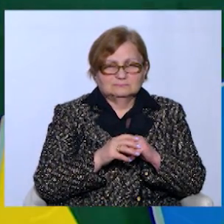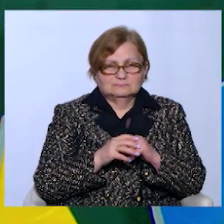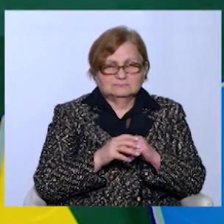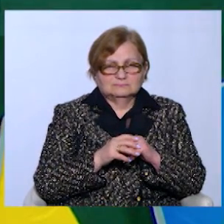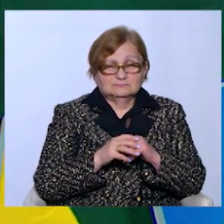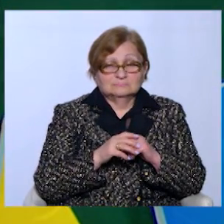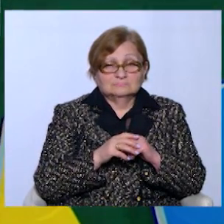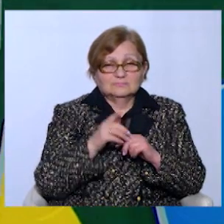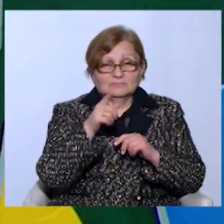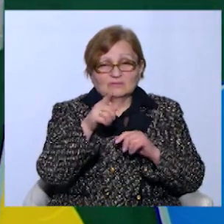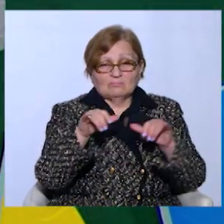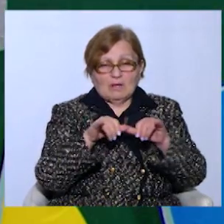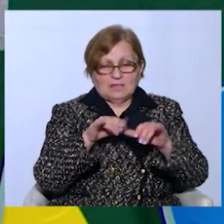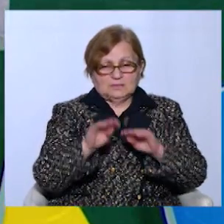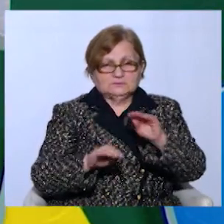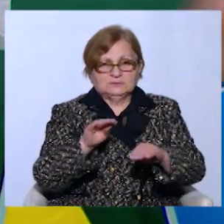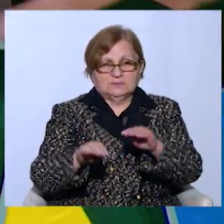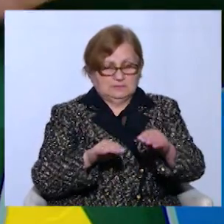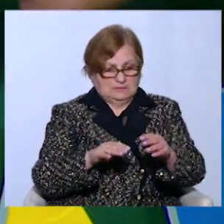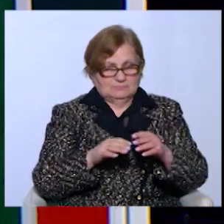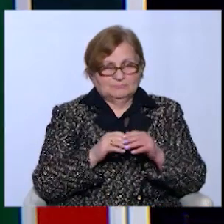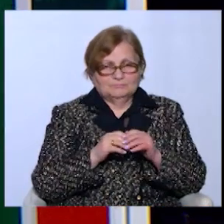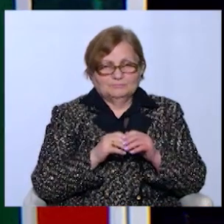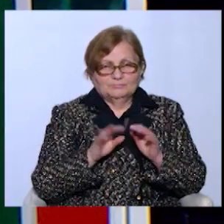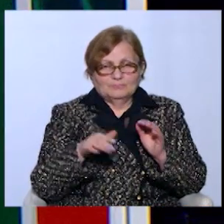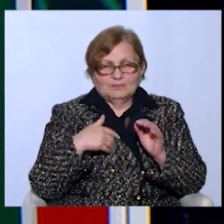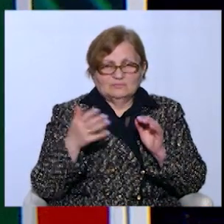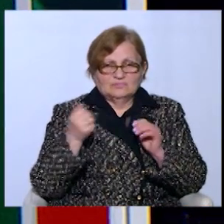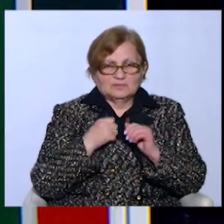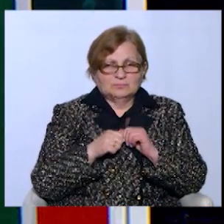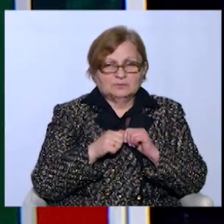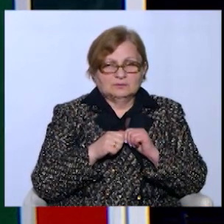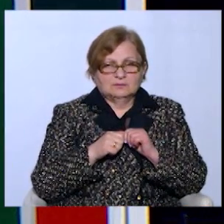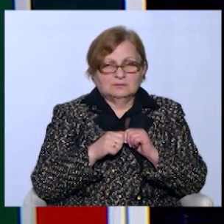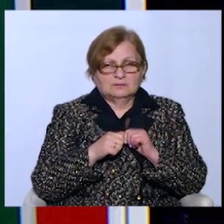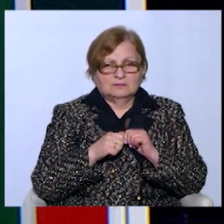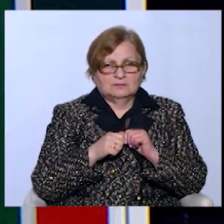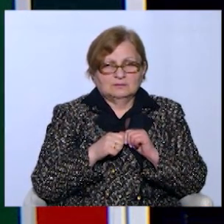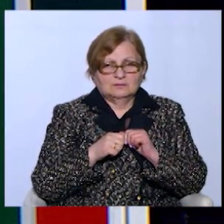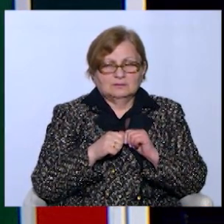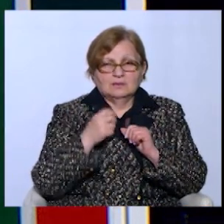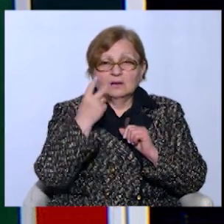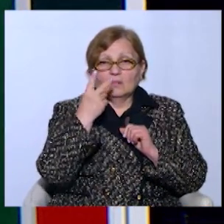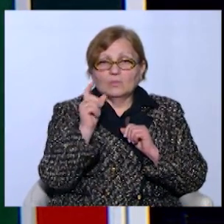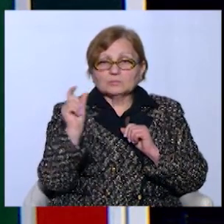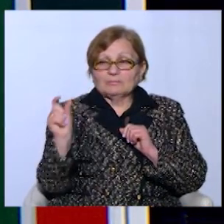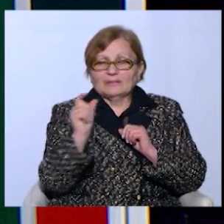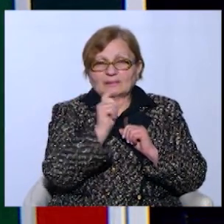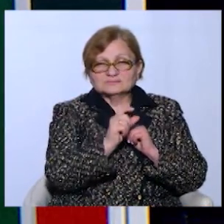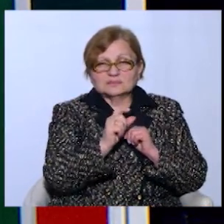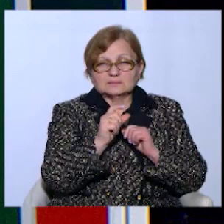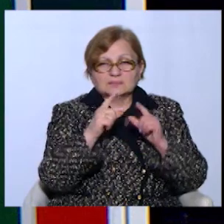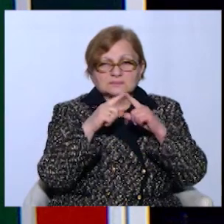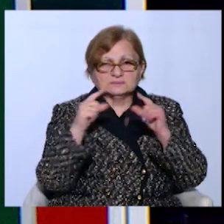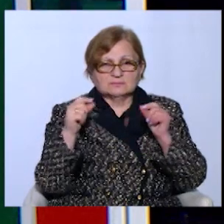თქვენ მაგიდაზე დადეთ. შემდეგ ვიღებთ ორ პატარა სამკუთხედს და